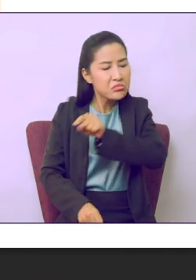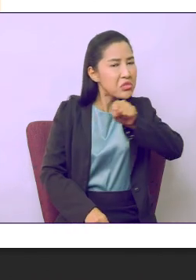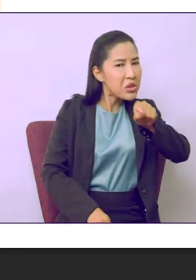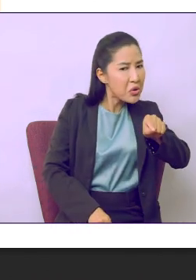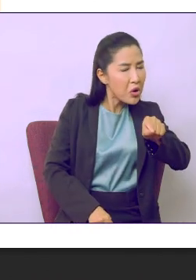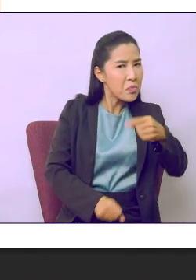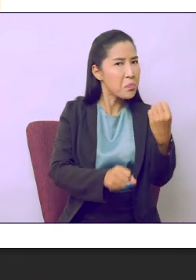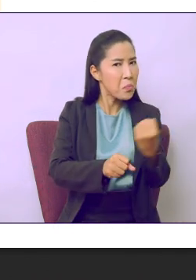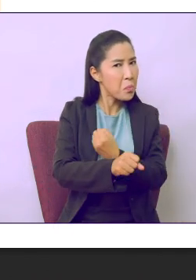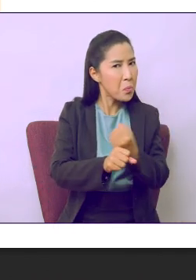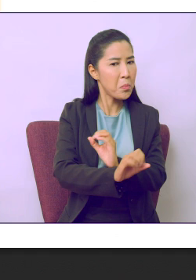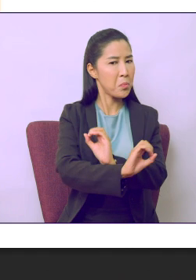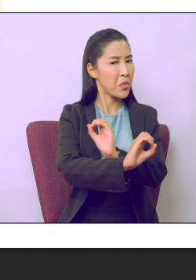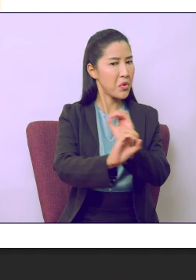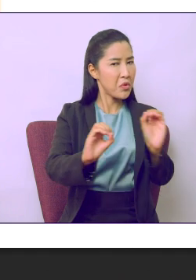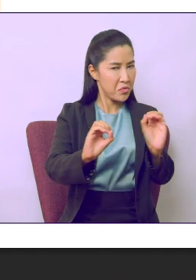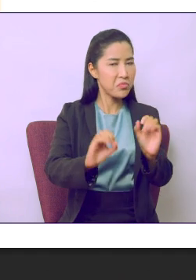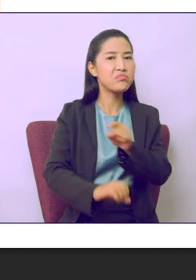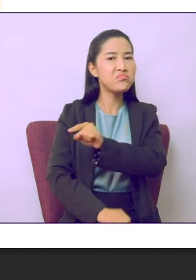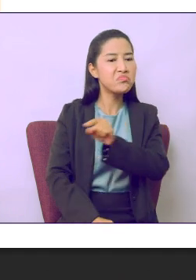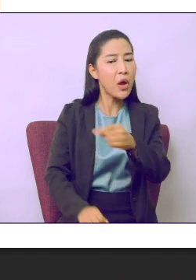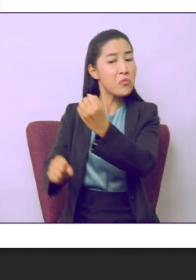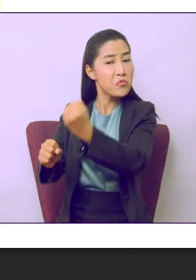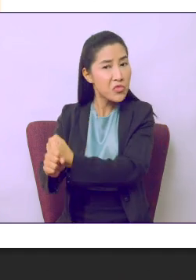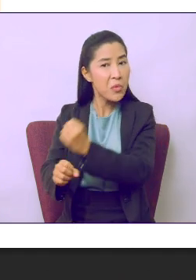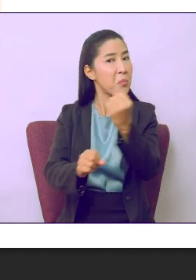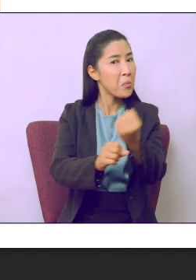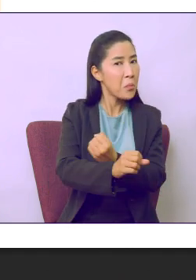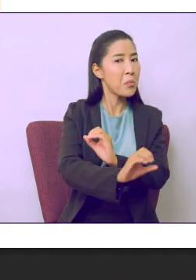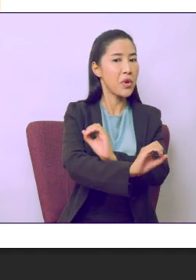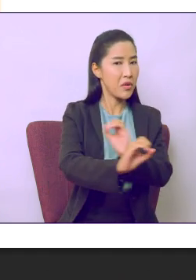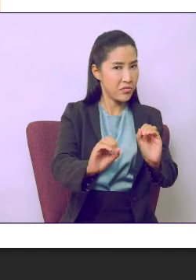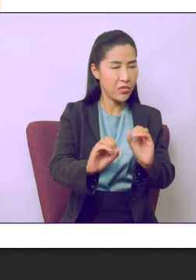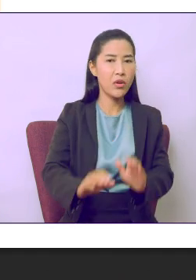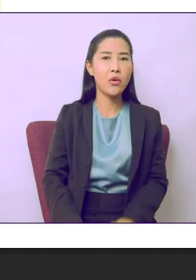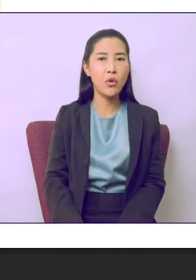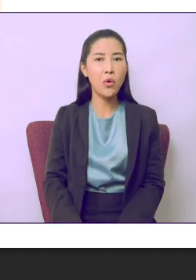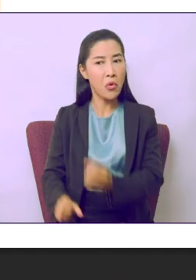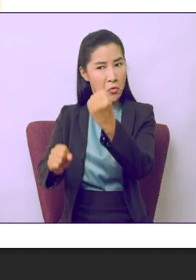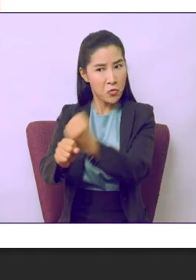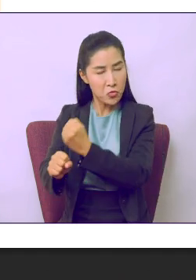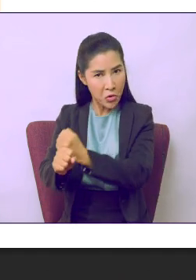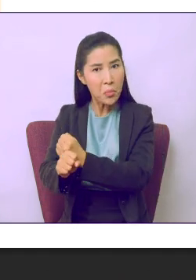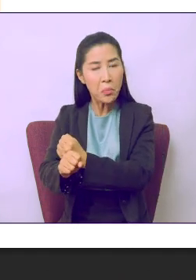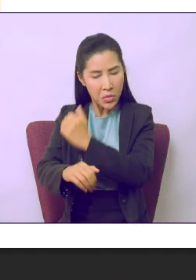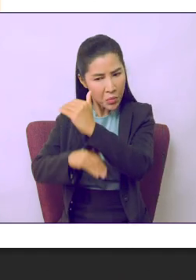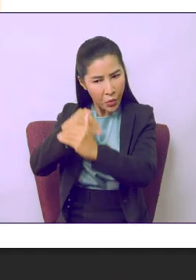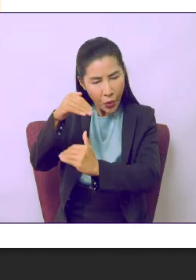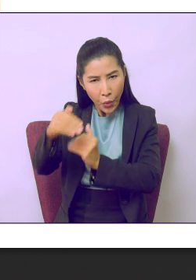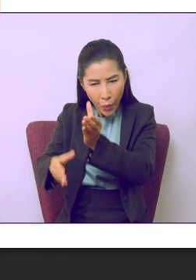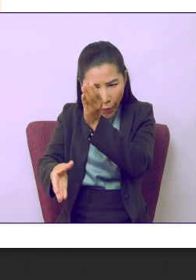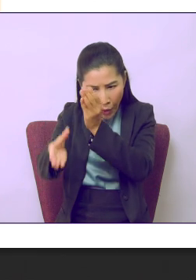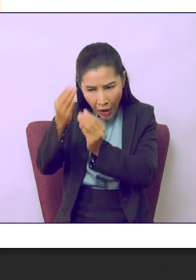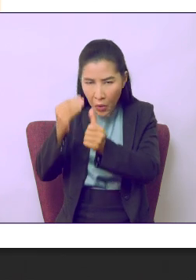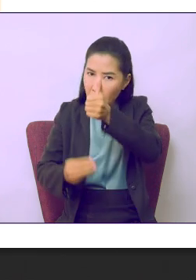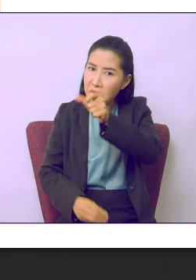กันนะครับก็ก็อ่ารายงาน K Reportเนี่ก็บอกว่าคนทำโปรแกรมอครับมีพัฒนาการการเรียนรู้ได้ดีกว่านะครับเพราะ